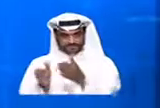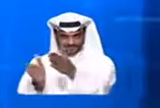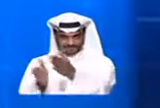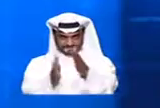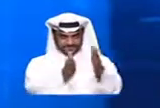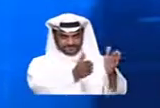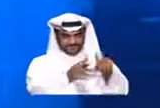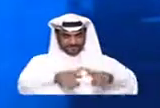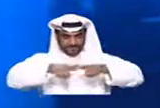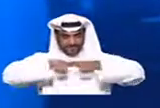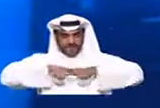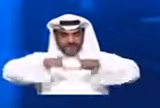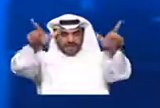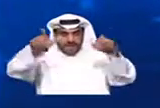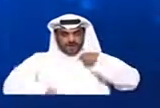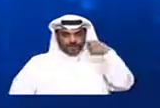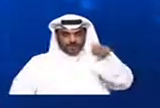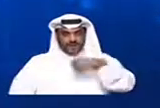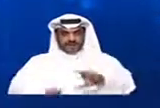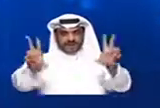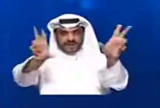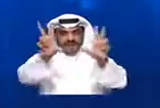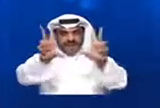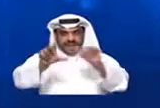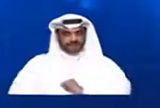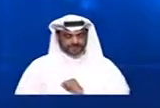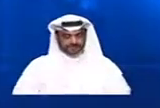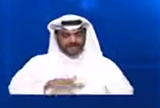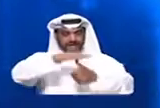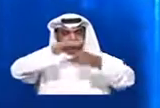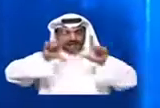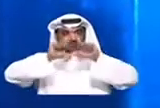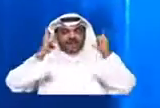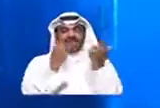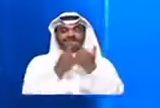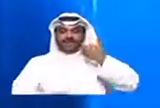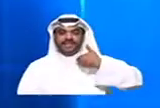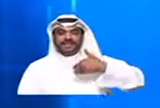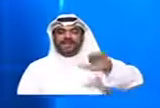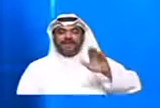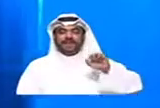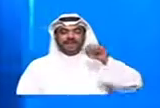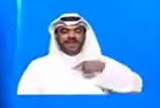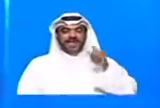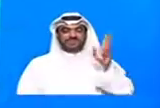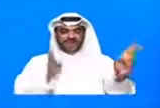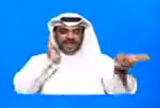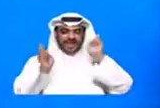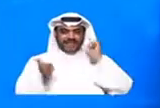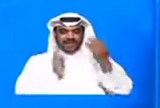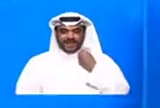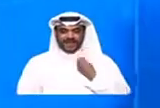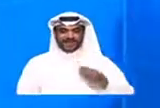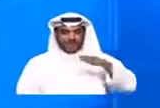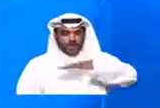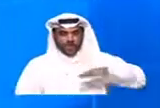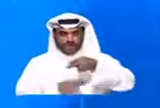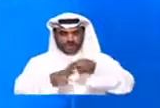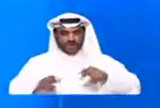أعلن وزير الإعلام ووزير الدولة لشؤون الشباب رئيس اللجنة الدائمة للاحتفال بالأعياد والمناسبات الوطنية محمد الجبري